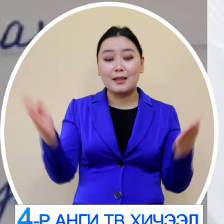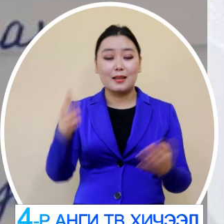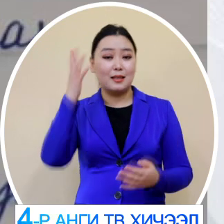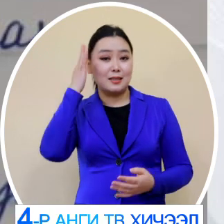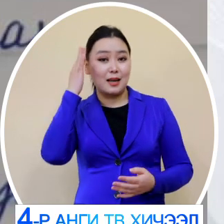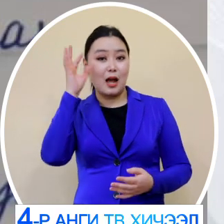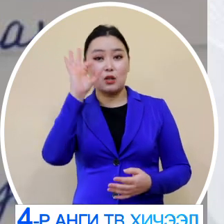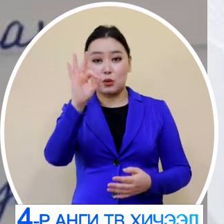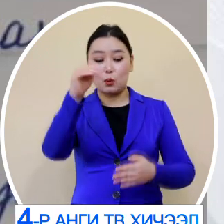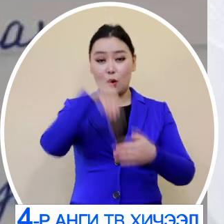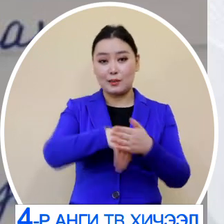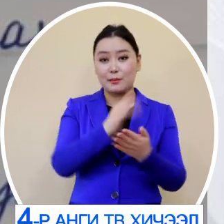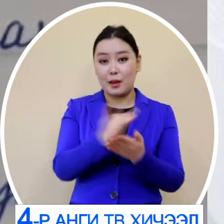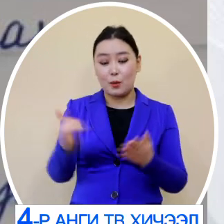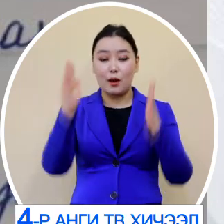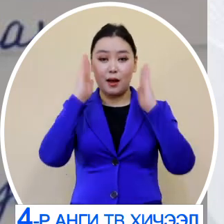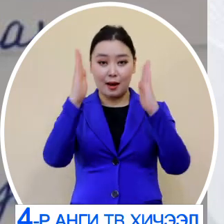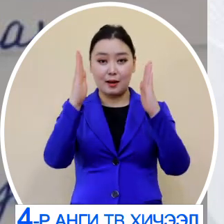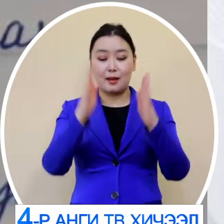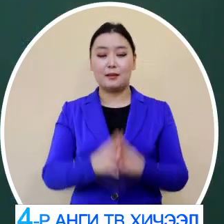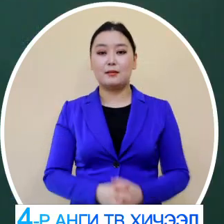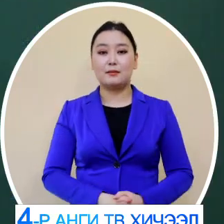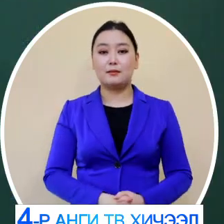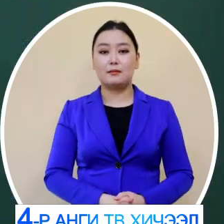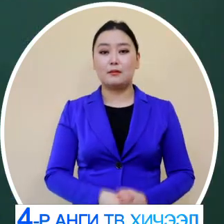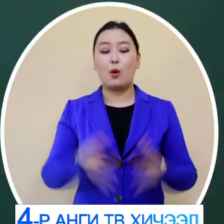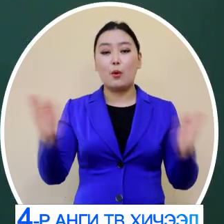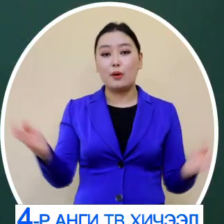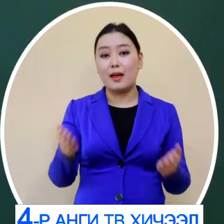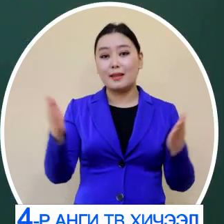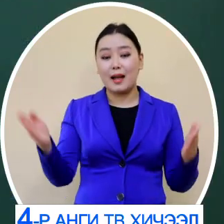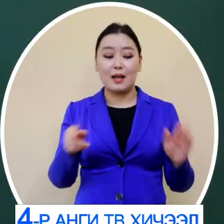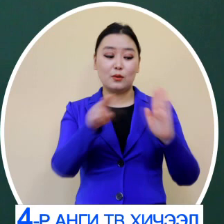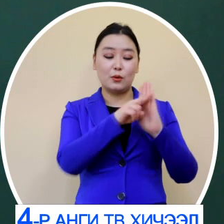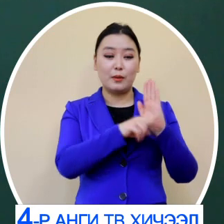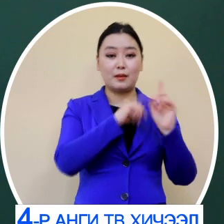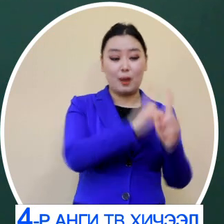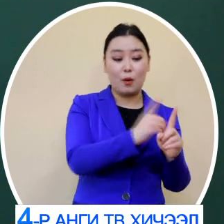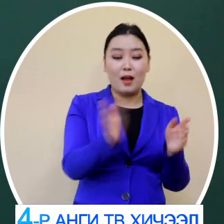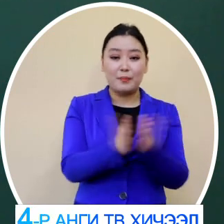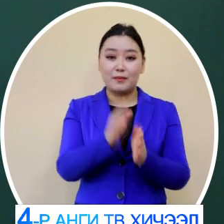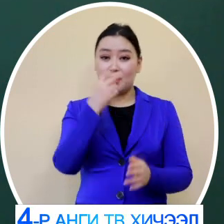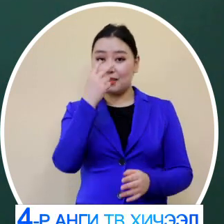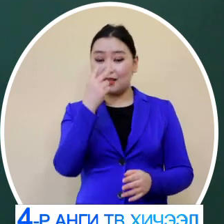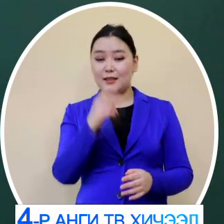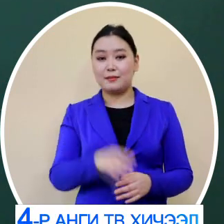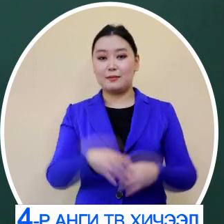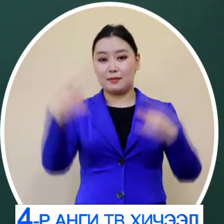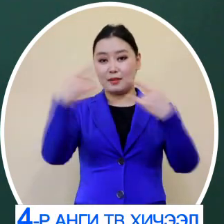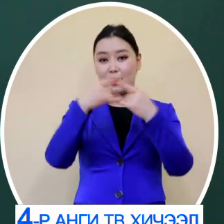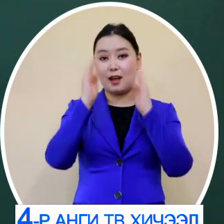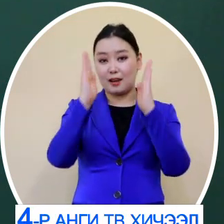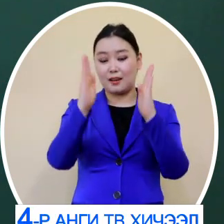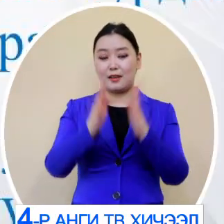санаагаа зөв тусгасан хэсгийг мөн анхаараарай. За урайлгаа бүтцийн дагуу хамтдаа шинжий. Дэлгэц рүү анхаарлаа